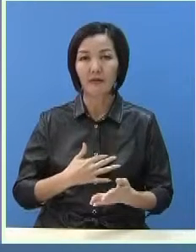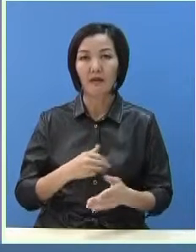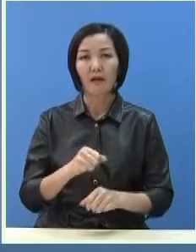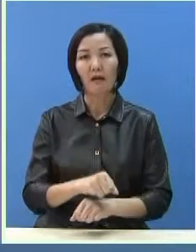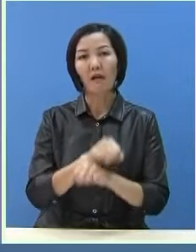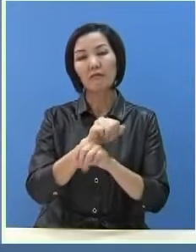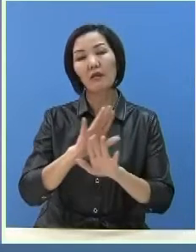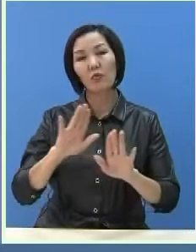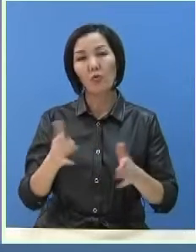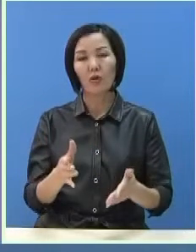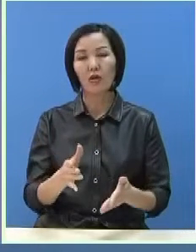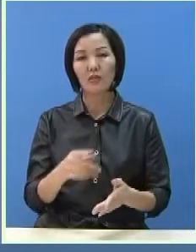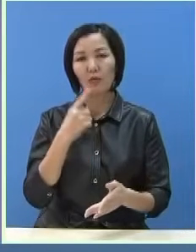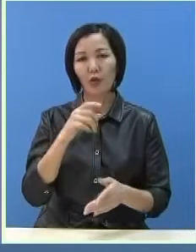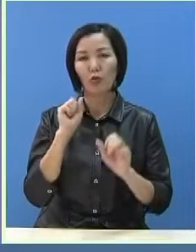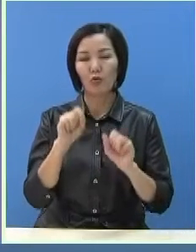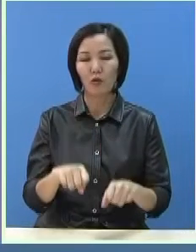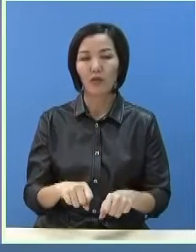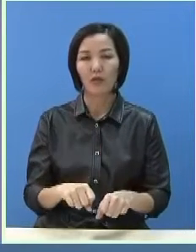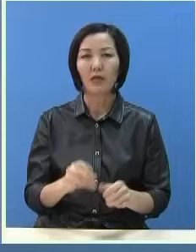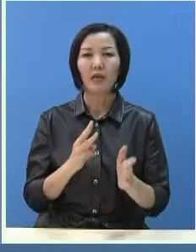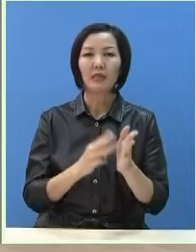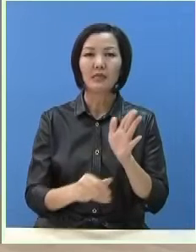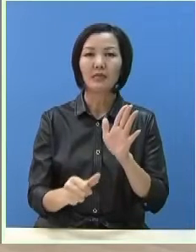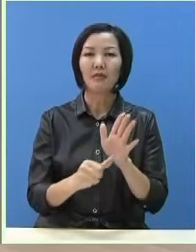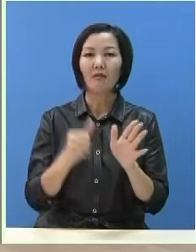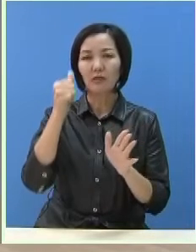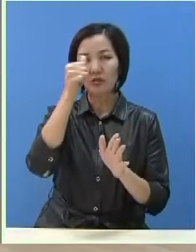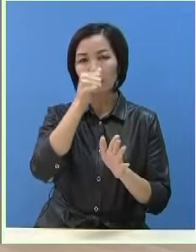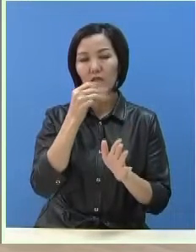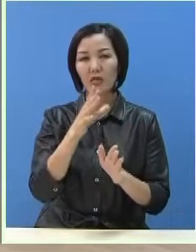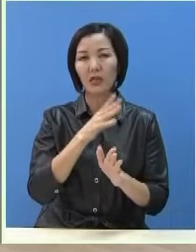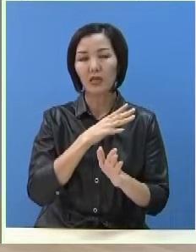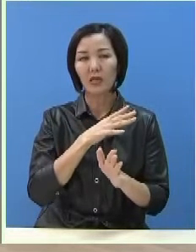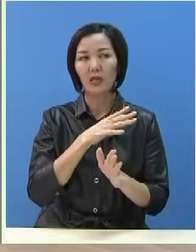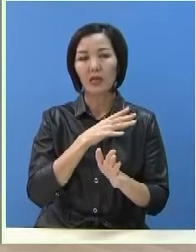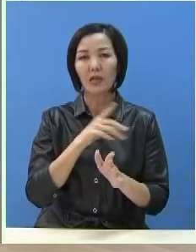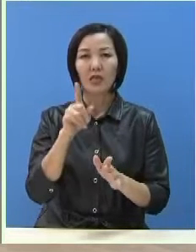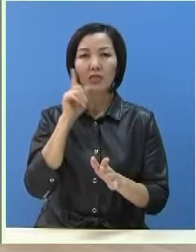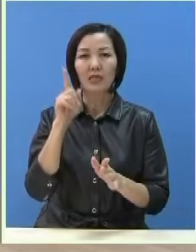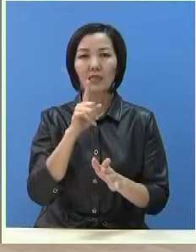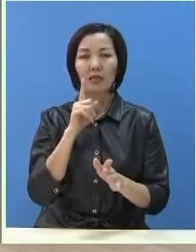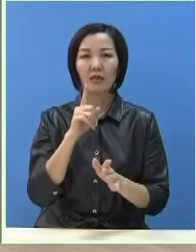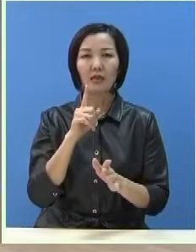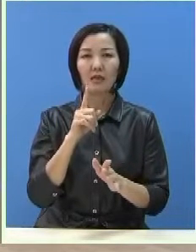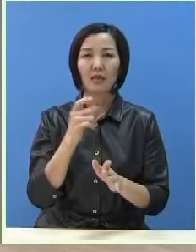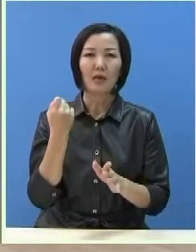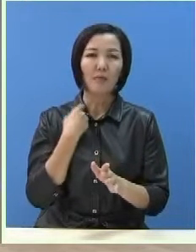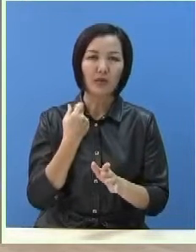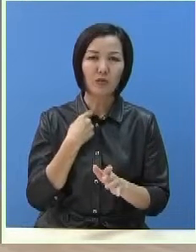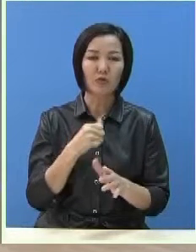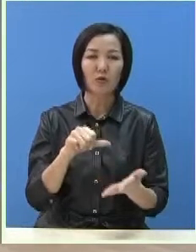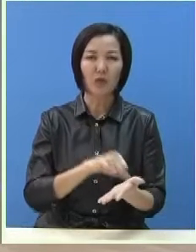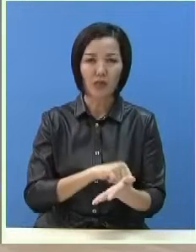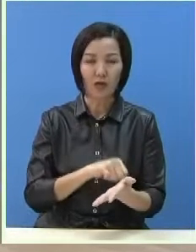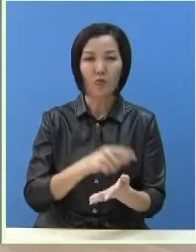қанды қаңтар оқиғасы. Желтоқсан оқиғасын 86 жылғы көзге елестетсек, сол кезде оған баға берілген, сол кездегі жастарға жаңағы маскүнем, нашақор